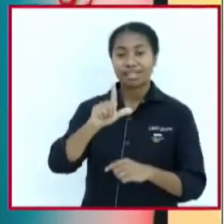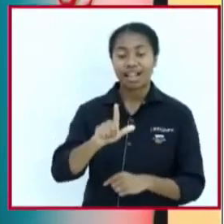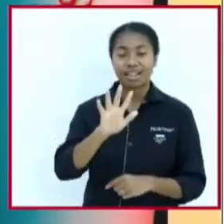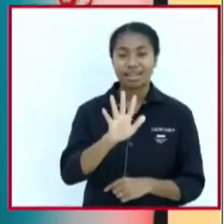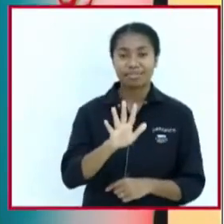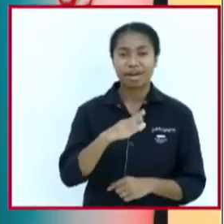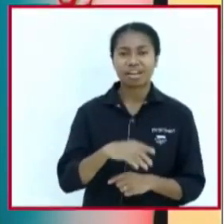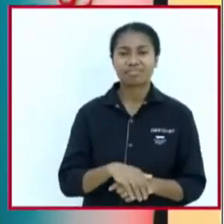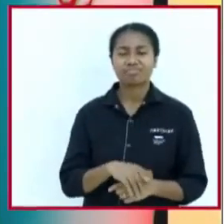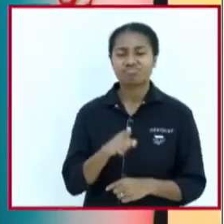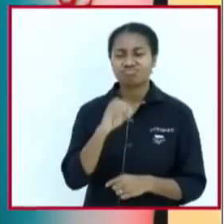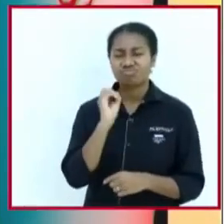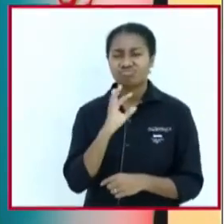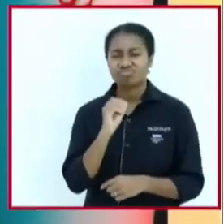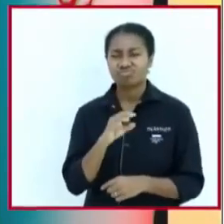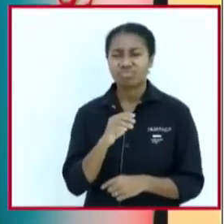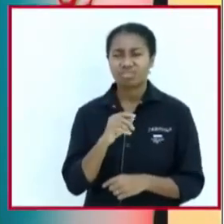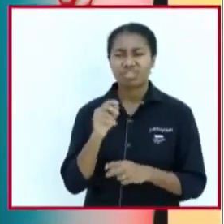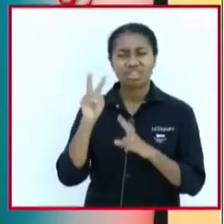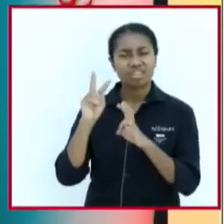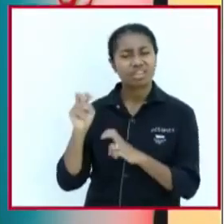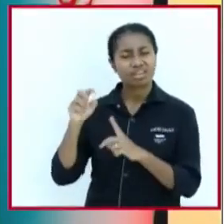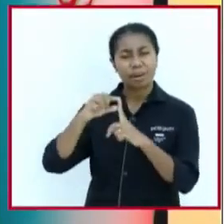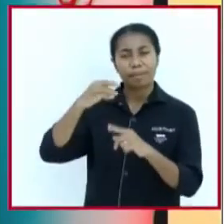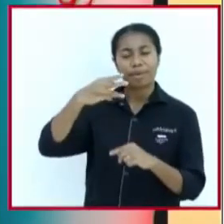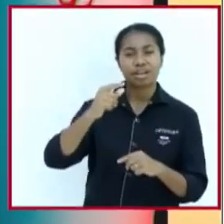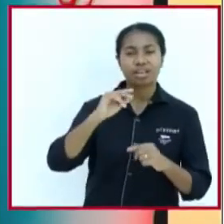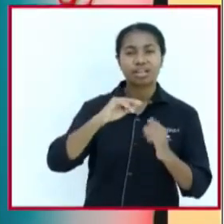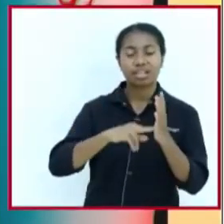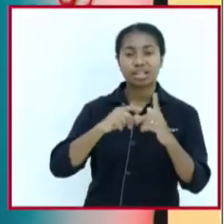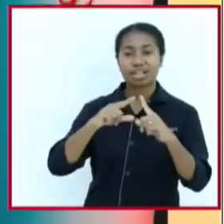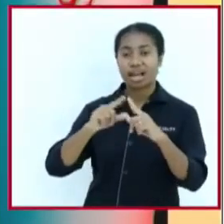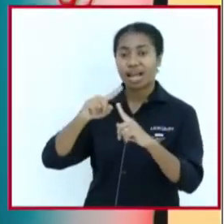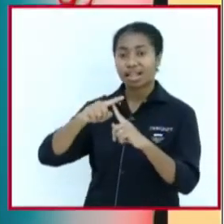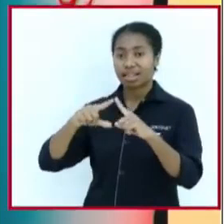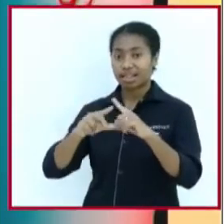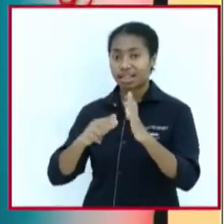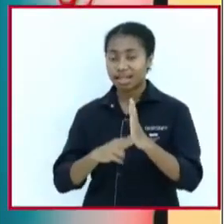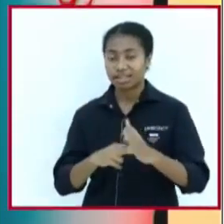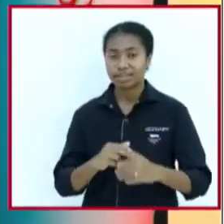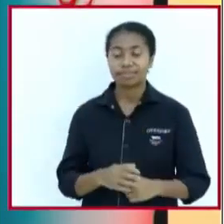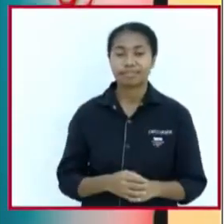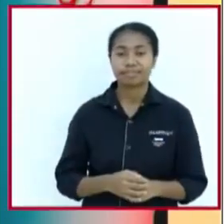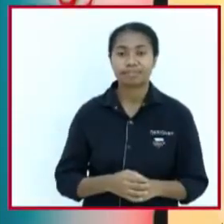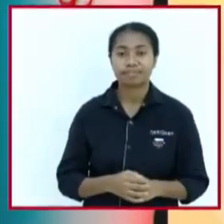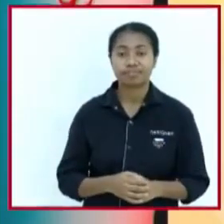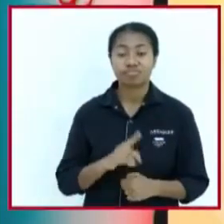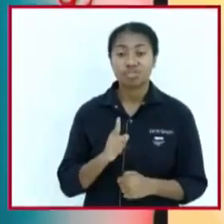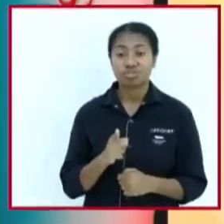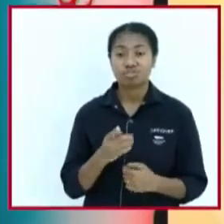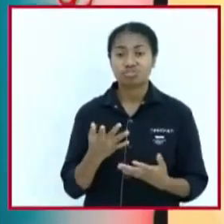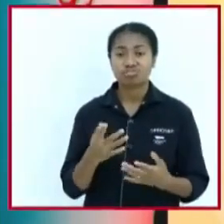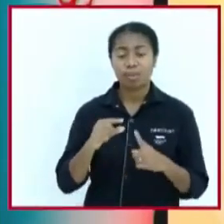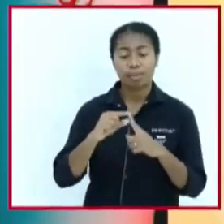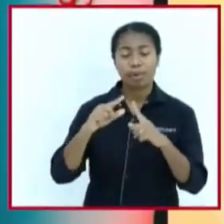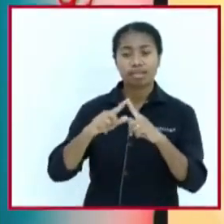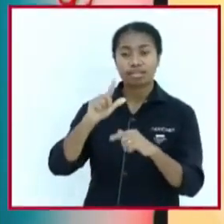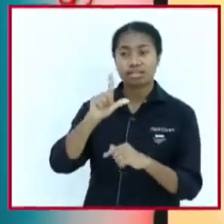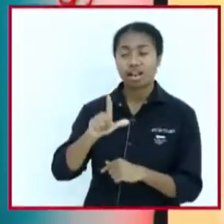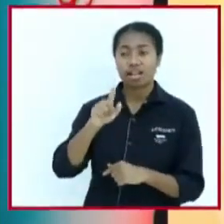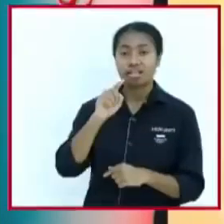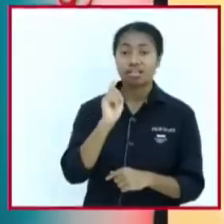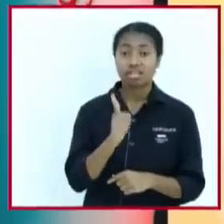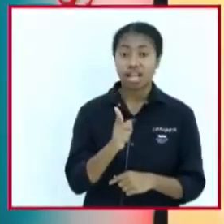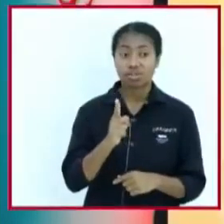peringatan supaya jangan murtad Mari lihat pasal 21 dan 3 karena itu